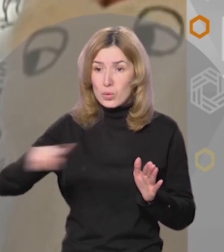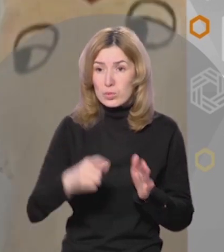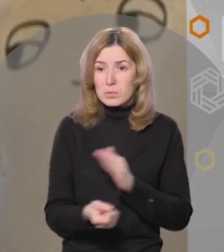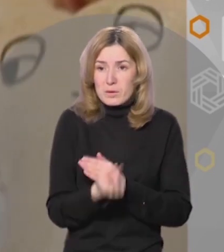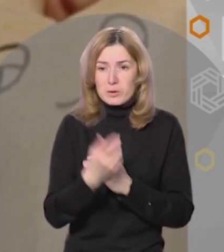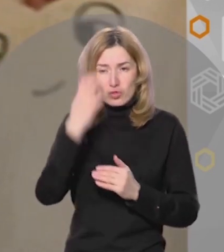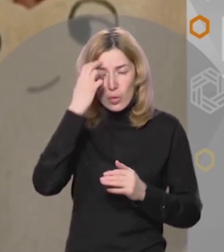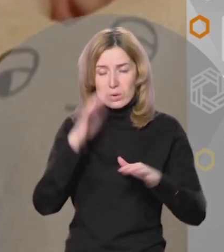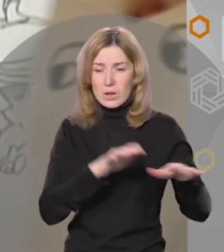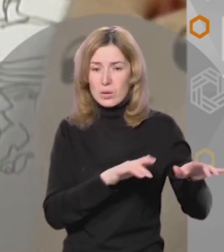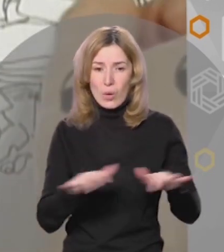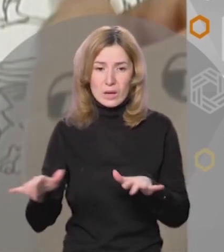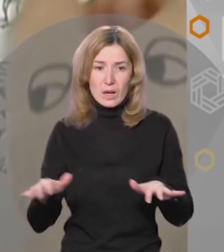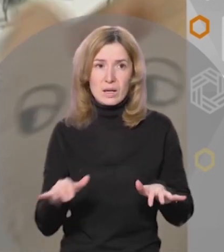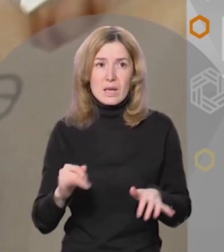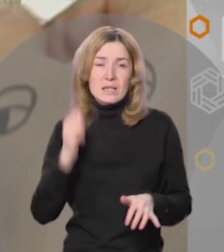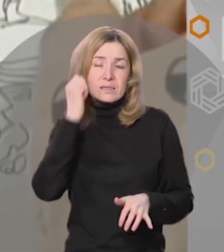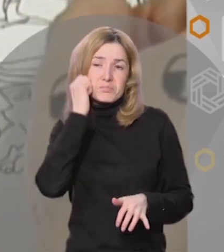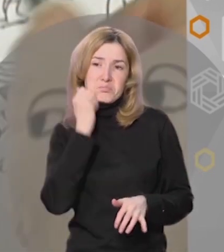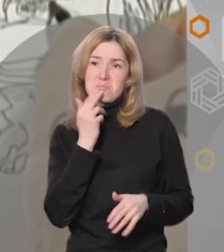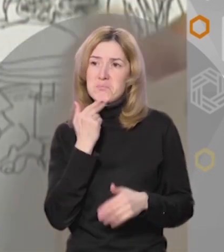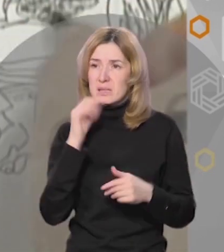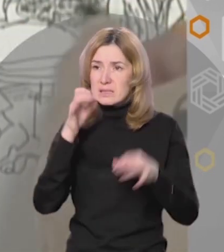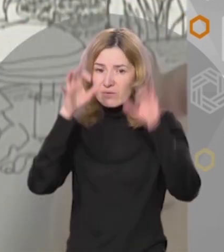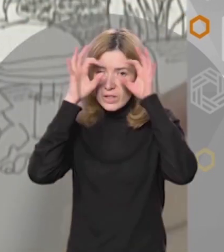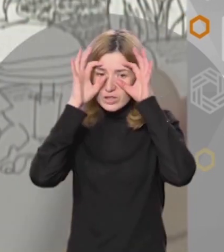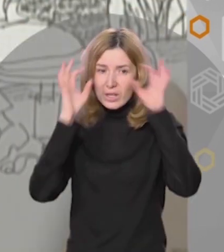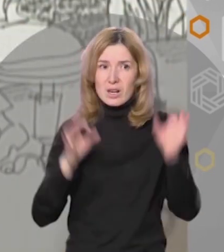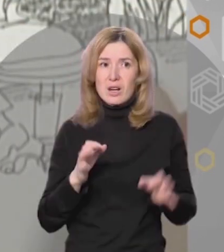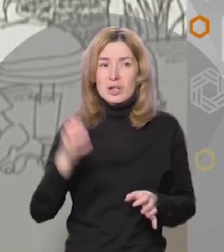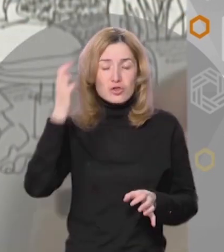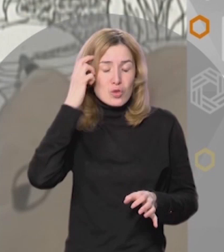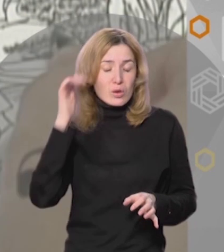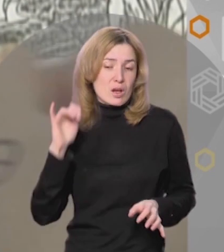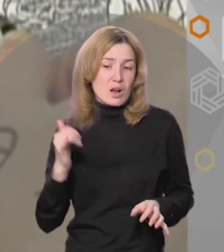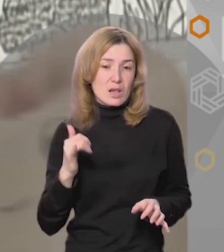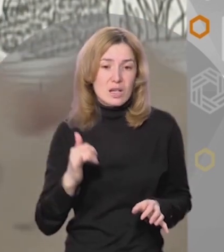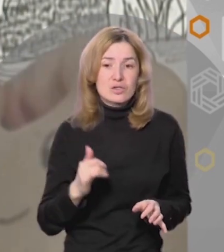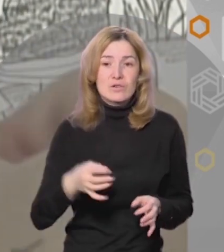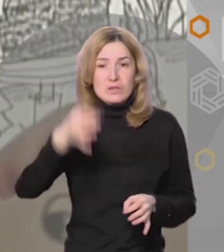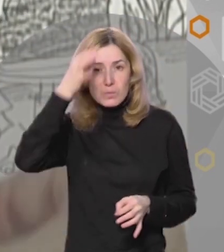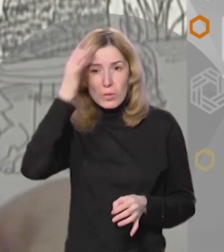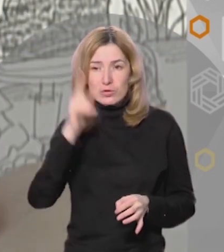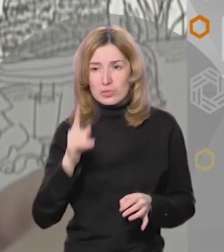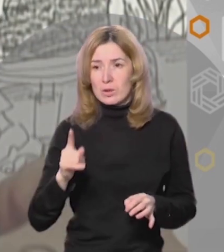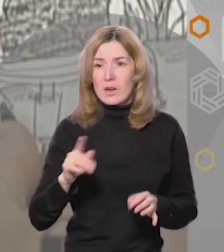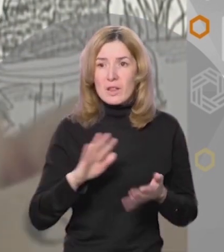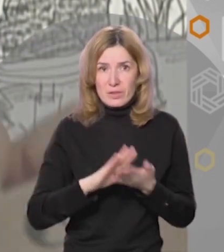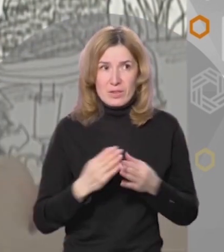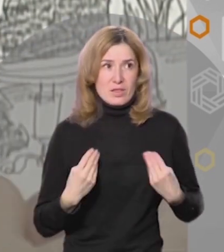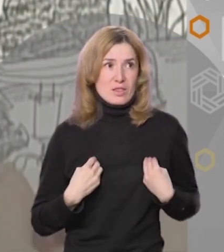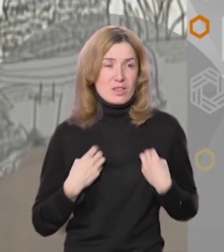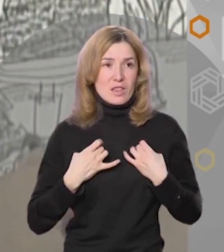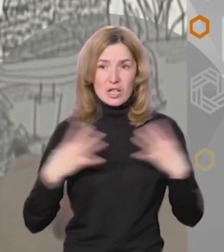черный элегантный рояль и милый старичок в пенсне. Черный карандашик, вспомнив, что торжественная